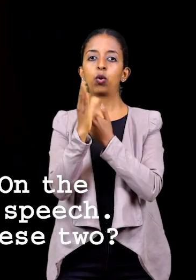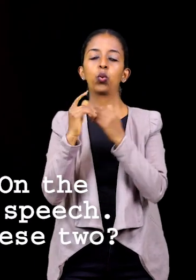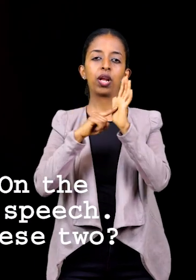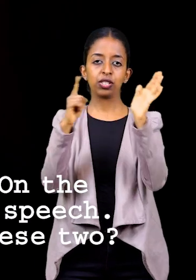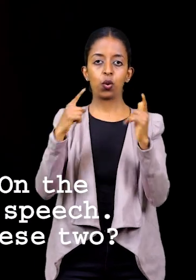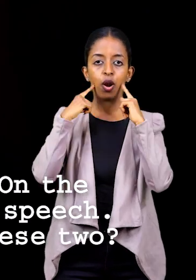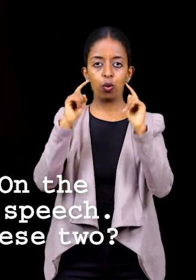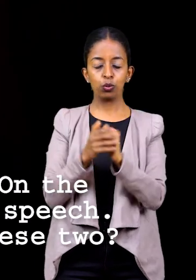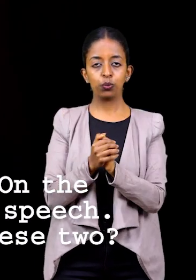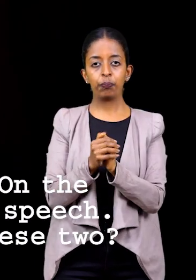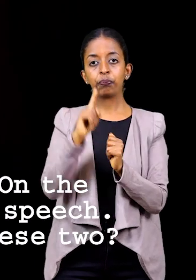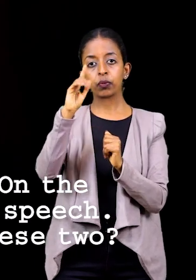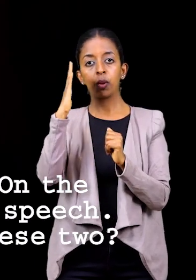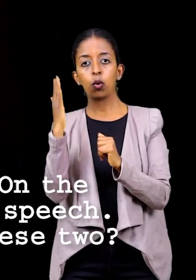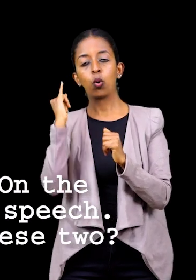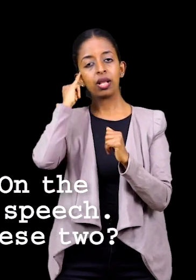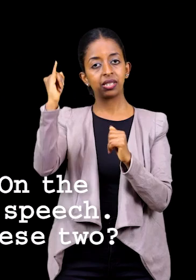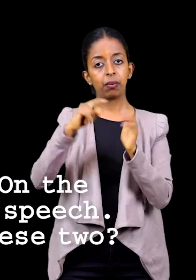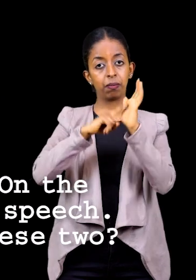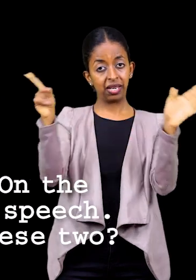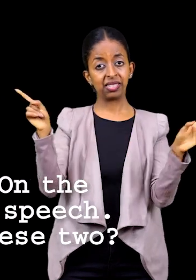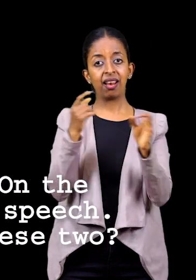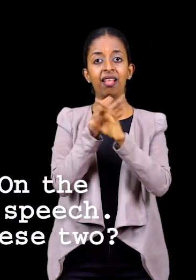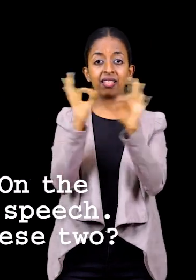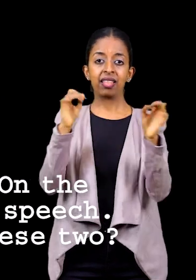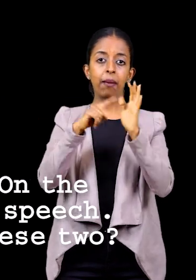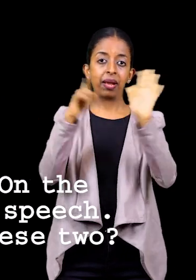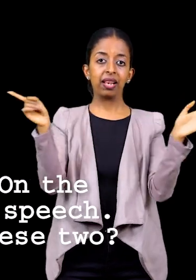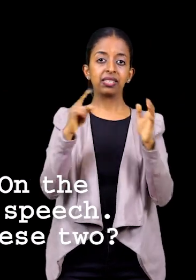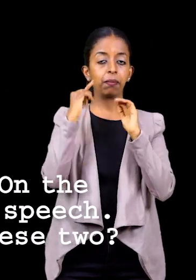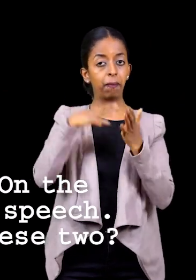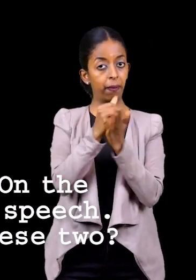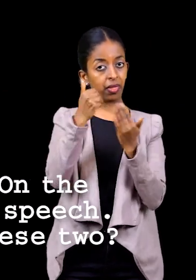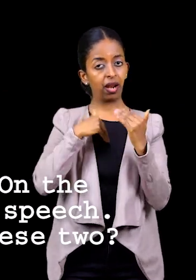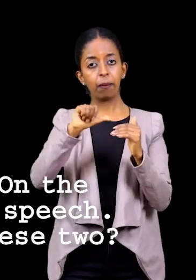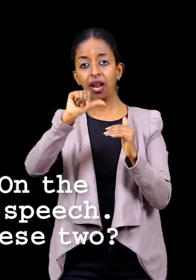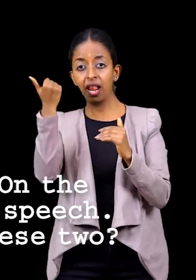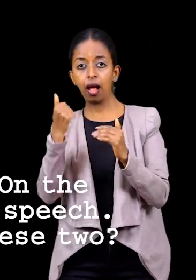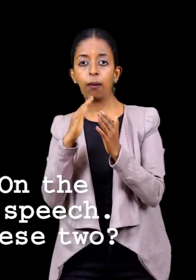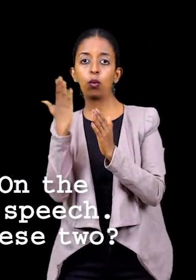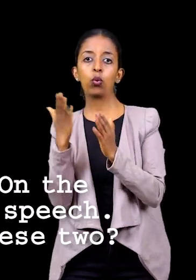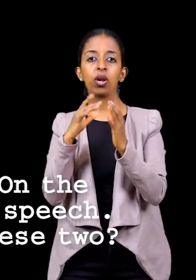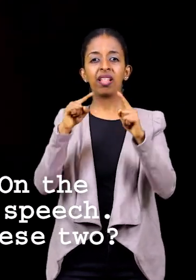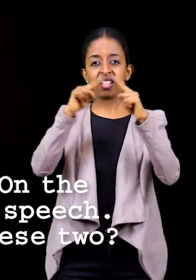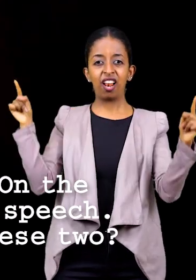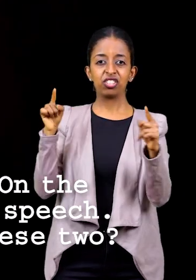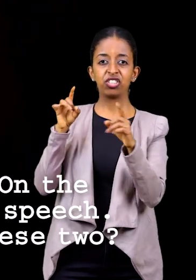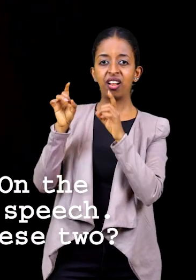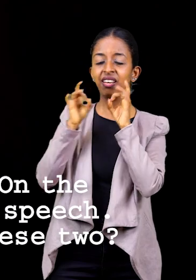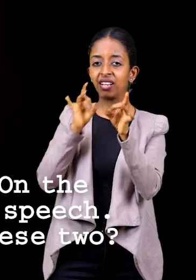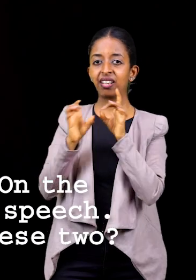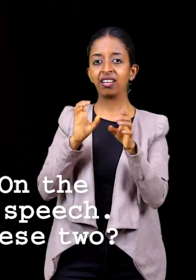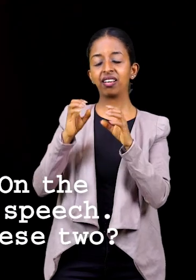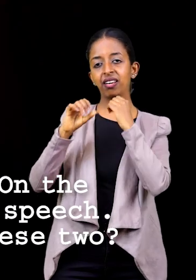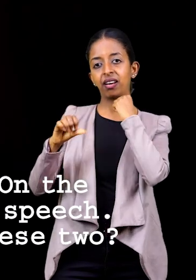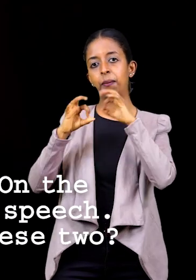tokkoon yaada ofii bilisaan ibsuuf mirgi jira. Gama biraatiin immoo dubbii jibbaa irraa dirqama of qosachuu kan jedhu jira.